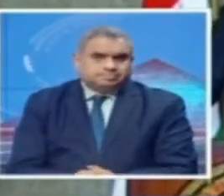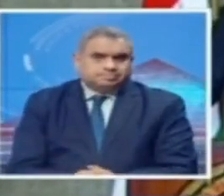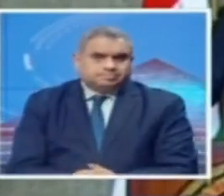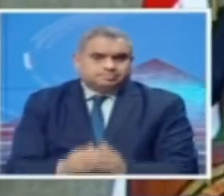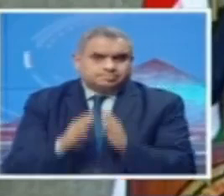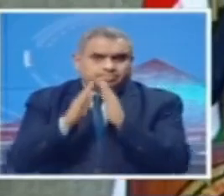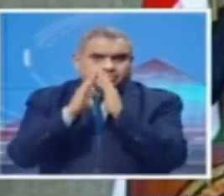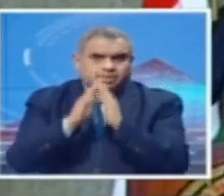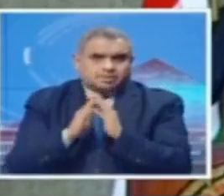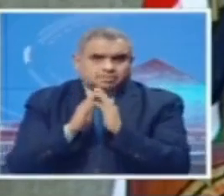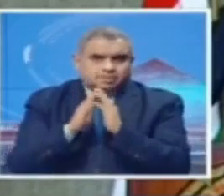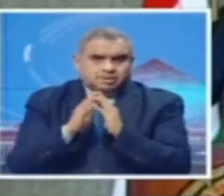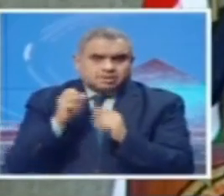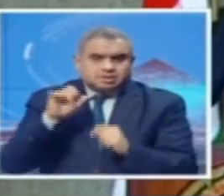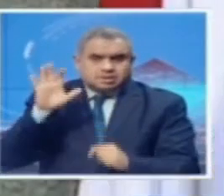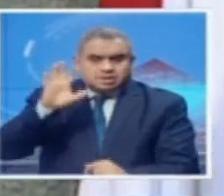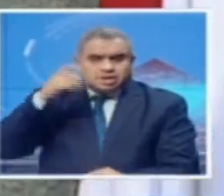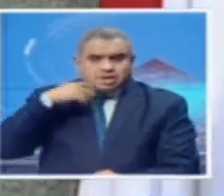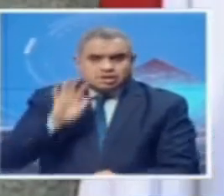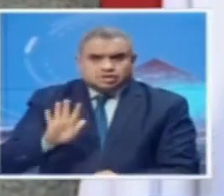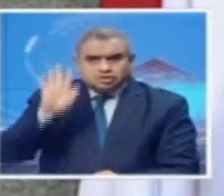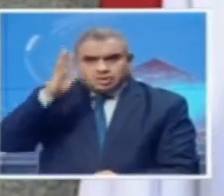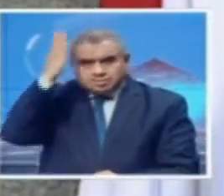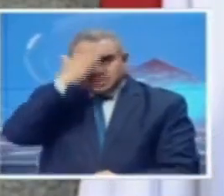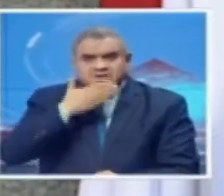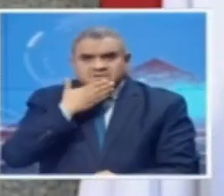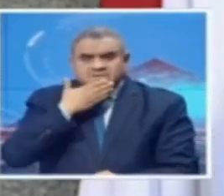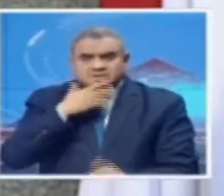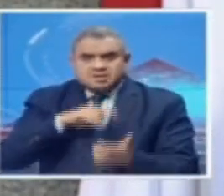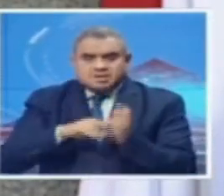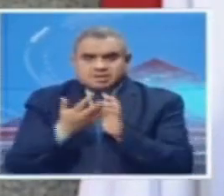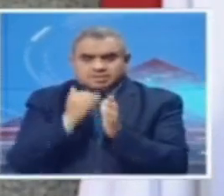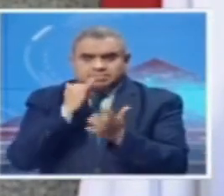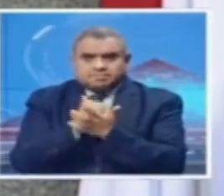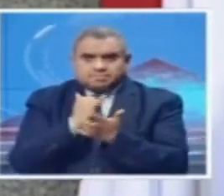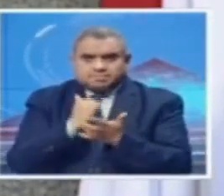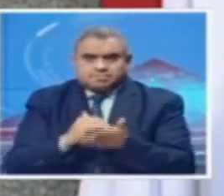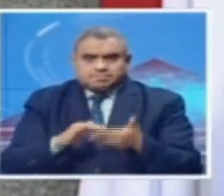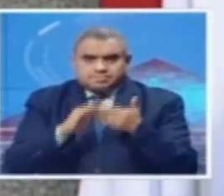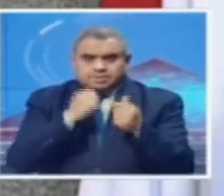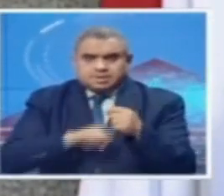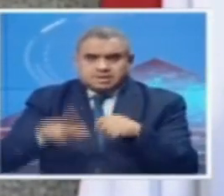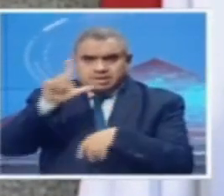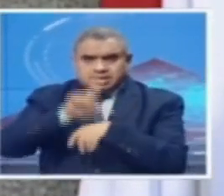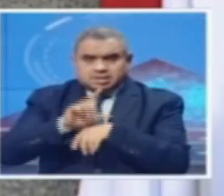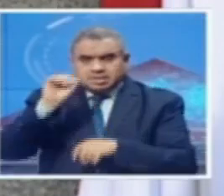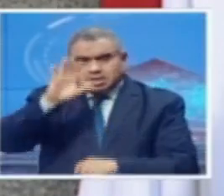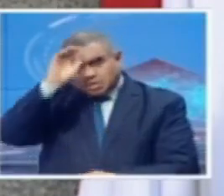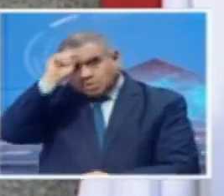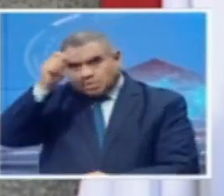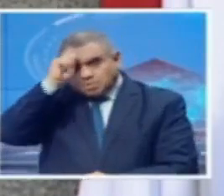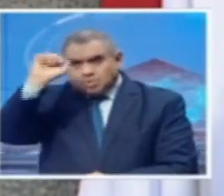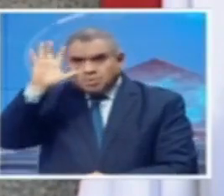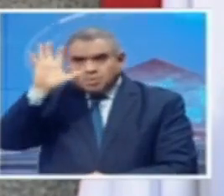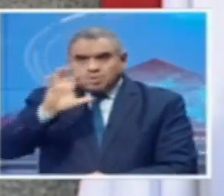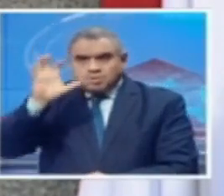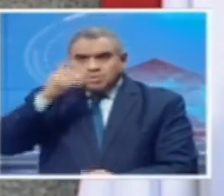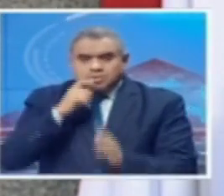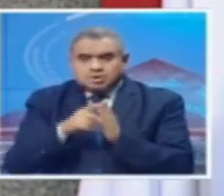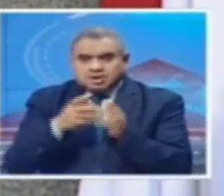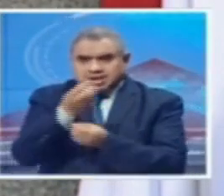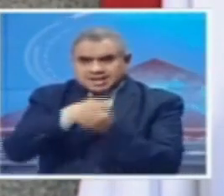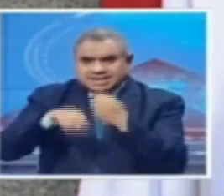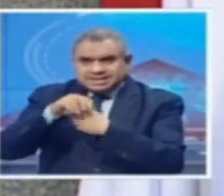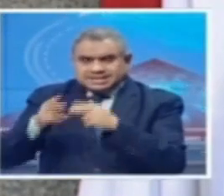ودول أخرى في شمال أفريقيا أعطت خدمة كبيرة للاتحاد الأوروبي بإيقاف الهجرة غير الشرعية